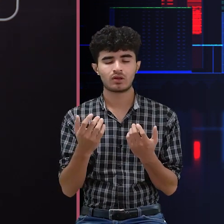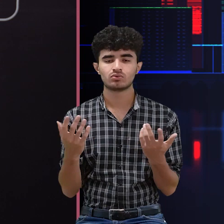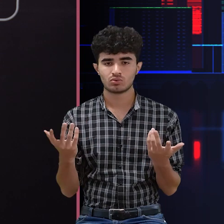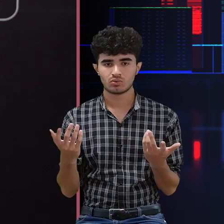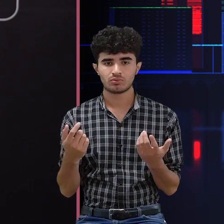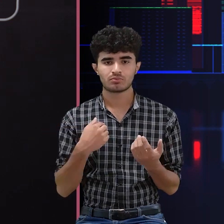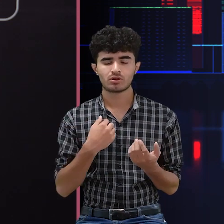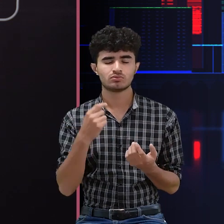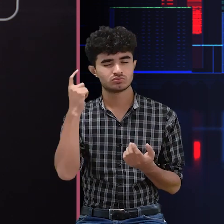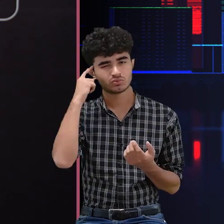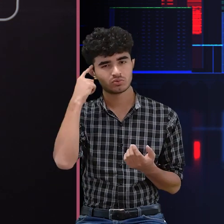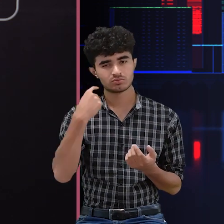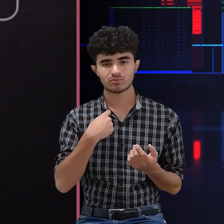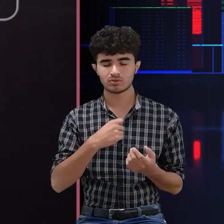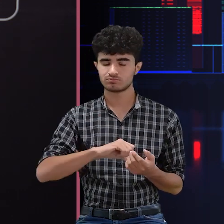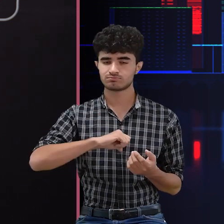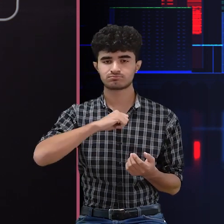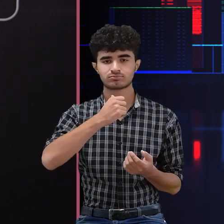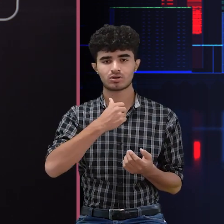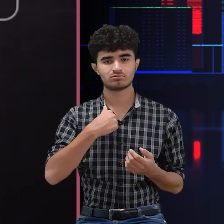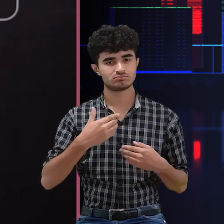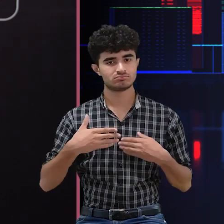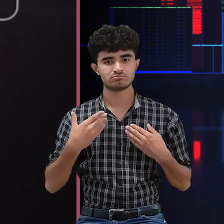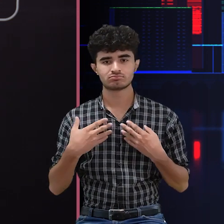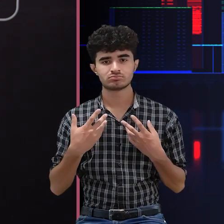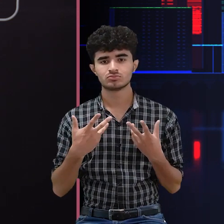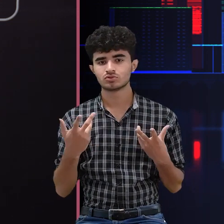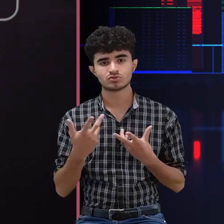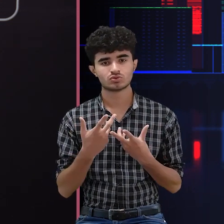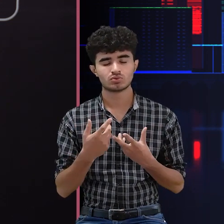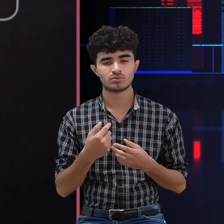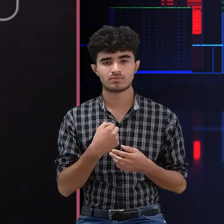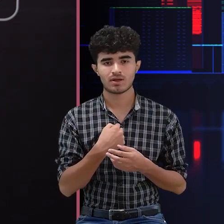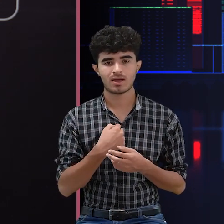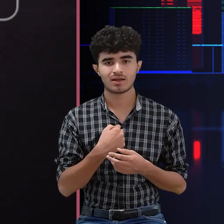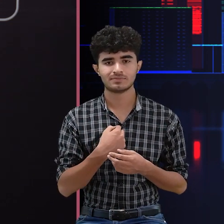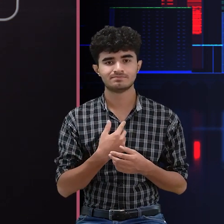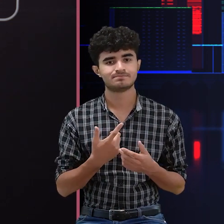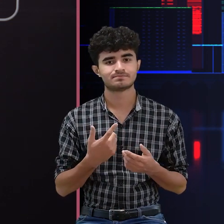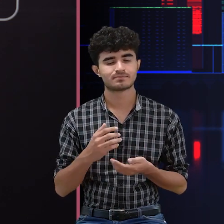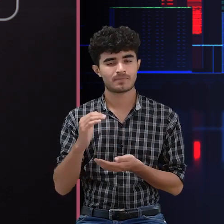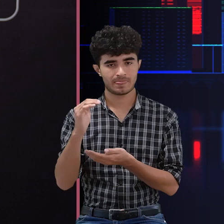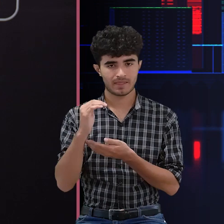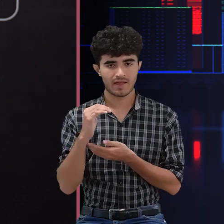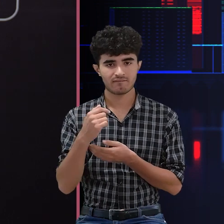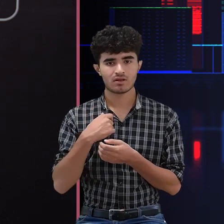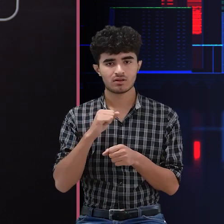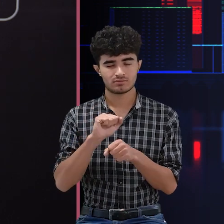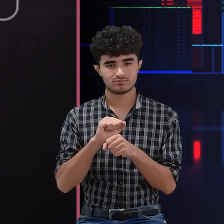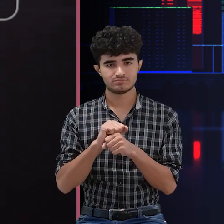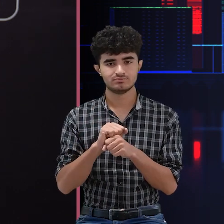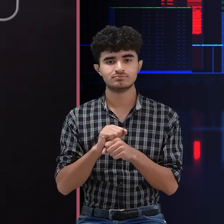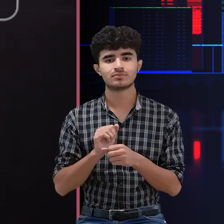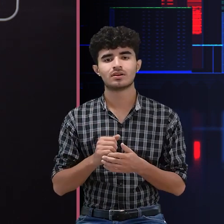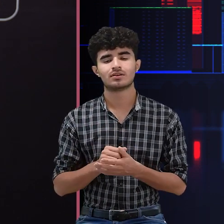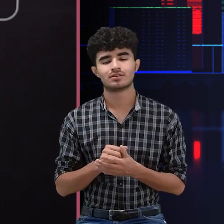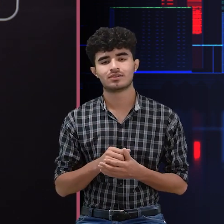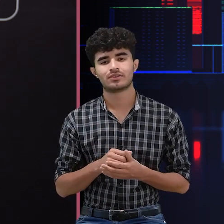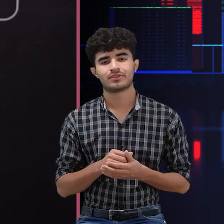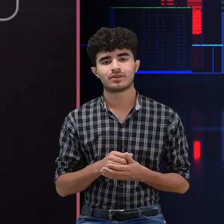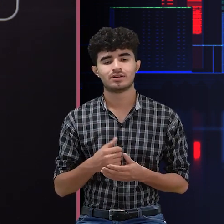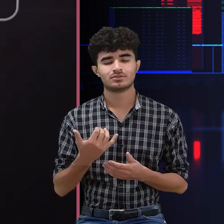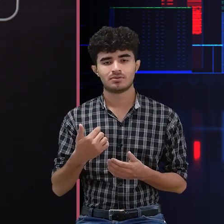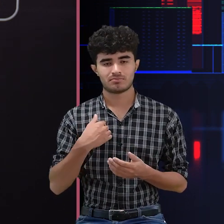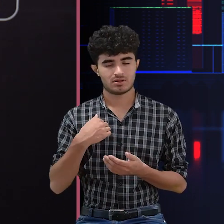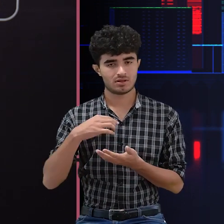اور میں سمجھتی ہوں کہ مجھے بہت فخر ہے کہ یہ ایک جو مجھے ایک موقع اس طرح